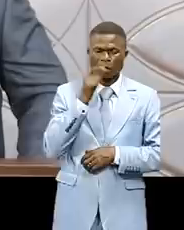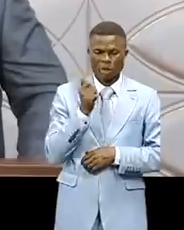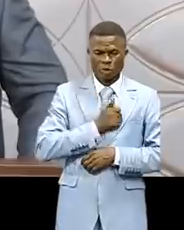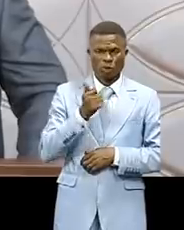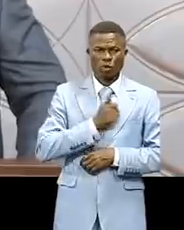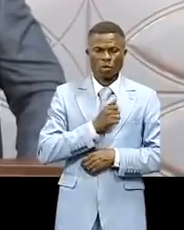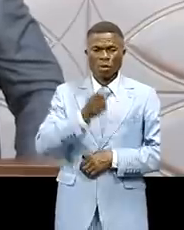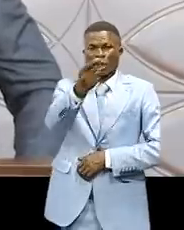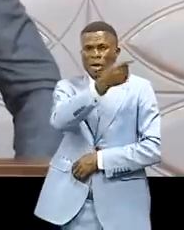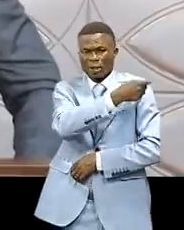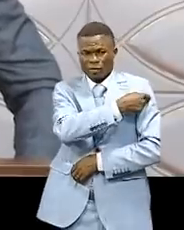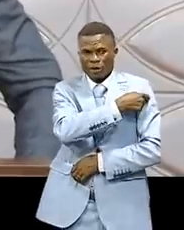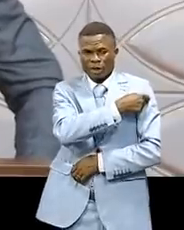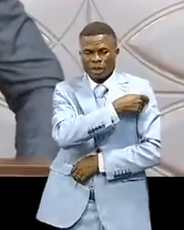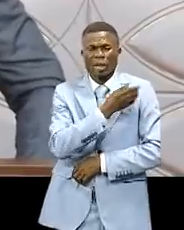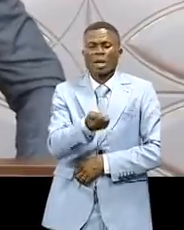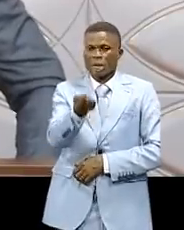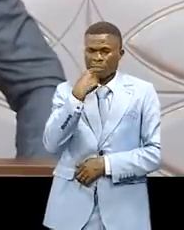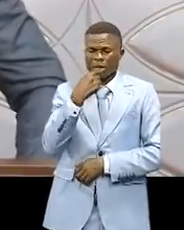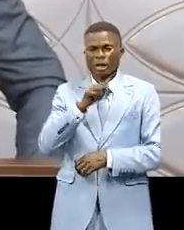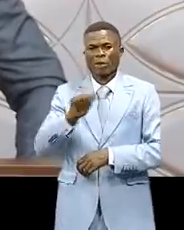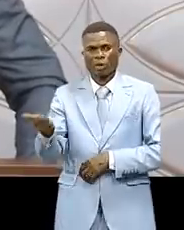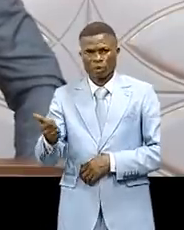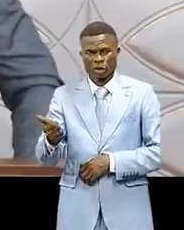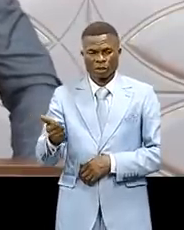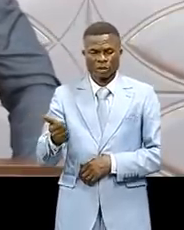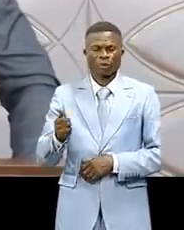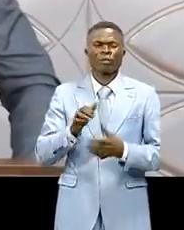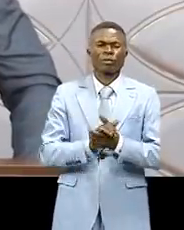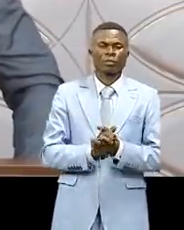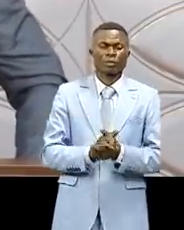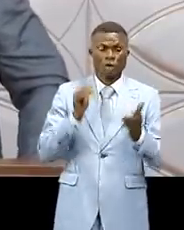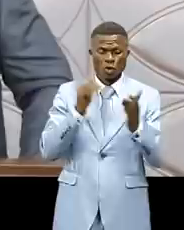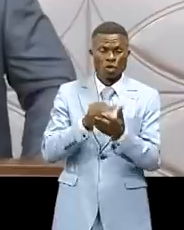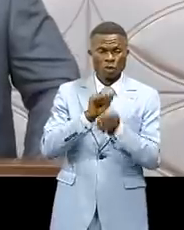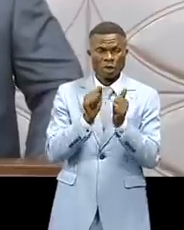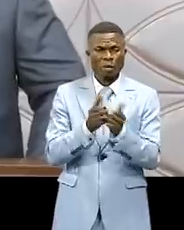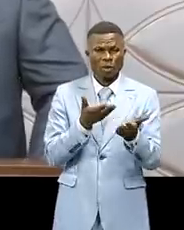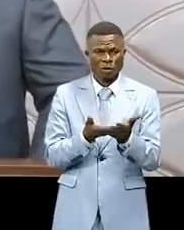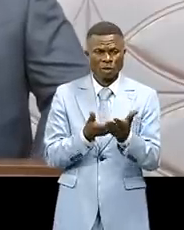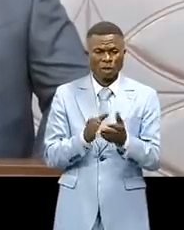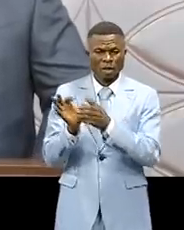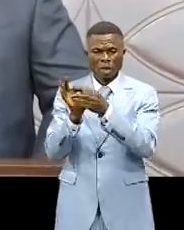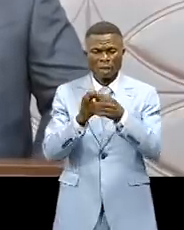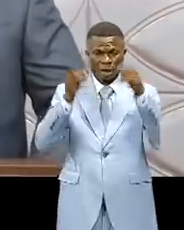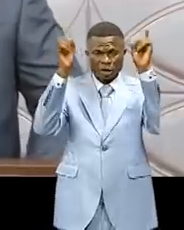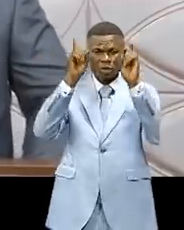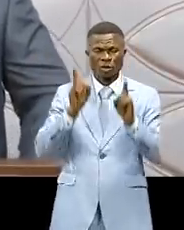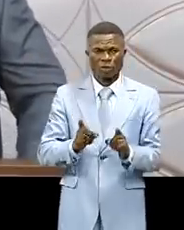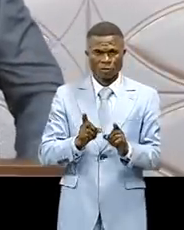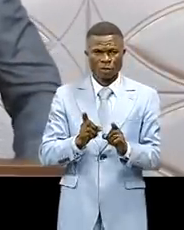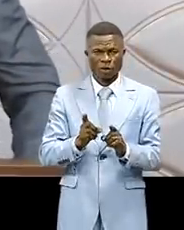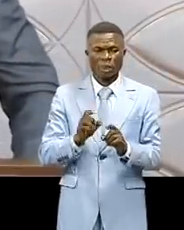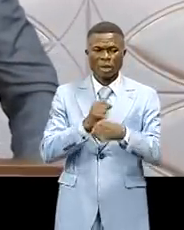vaccins et autres audi médicaux face à tous ces défis l'union africaine s'est doté d'un instrument